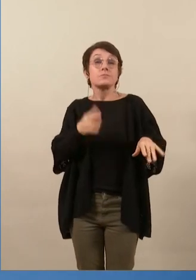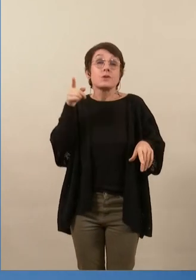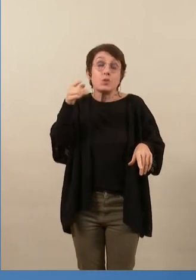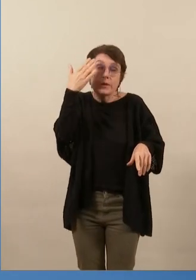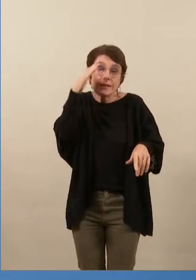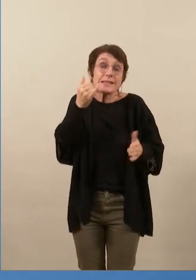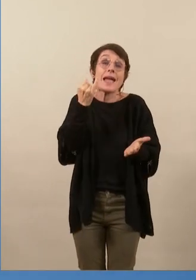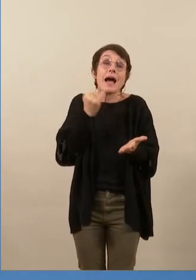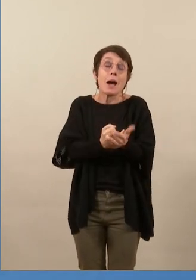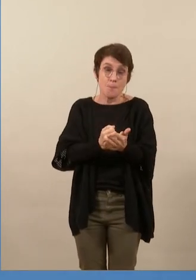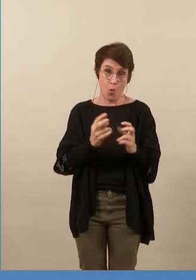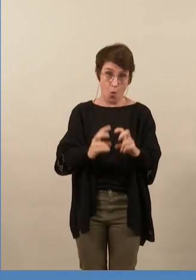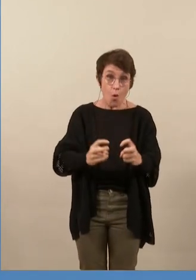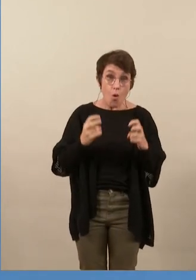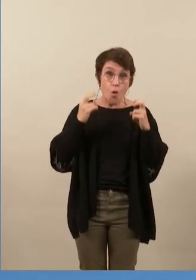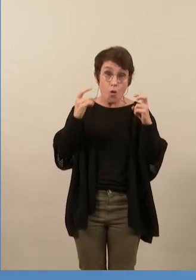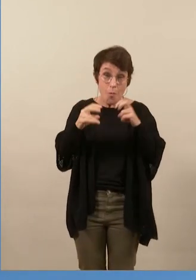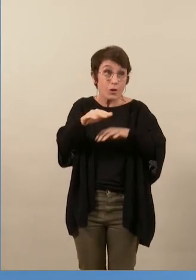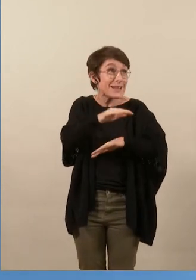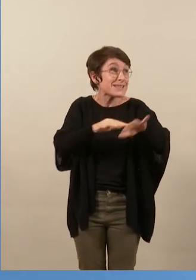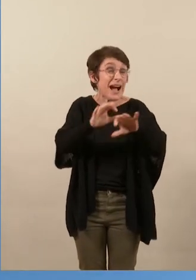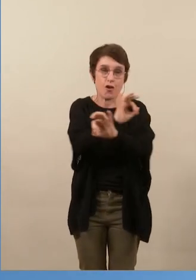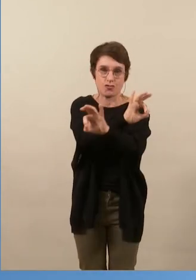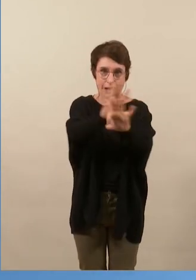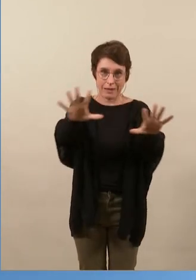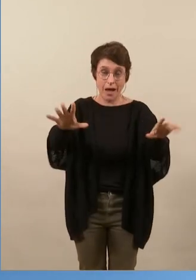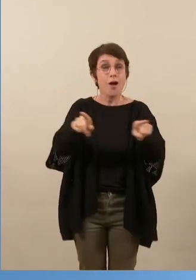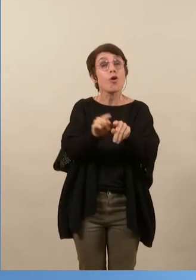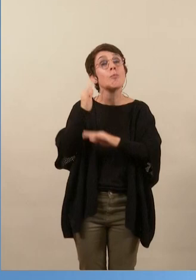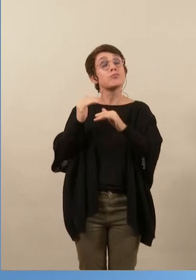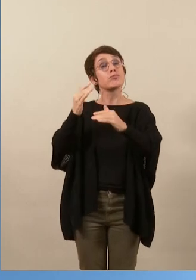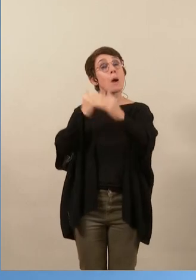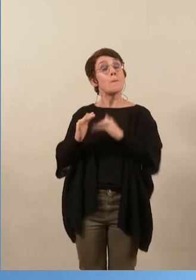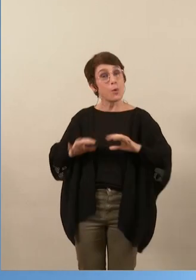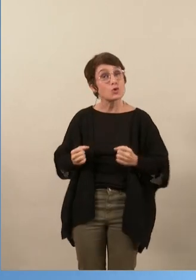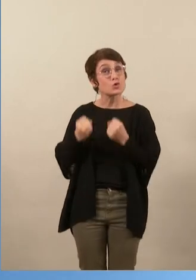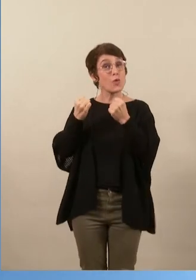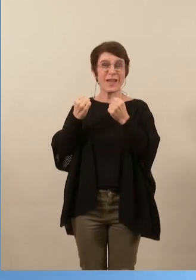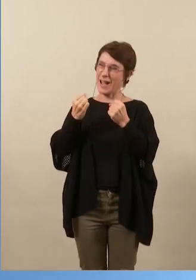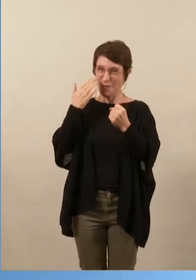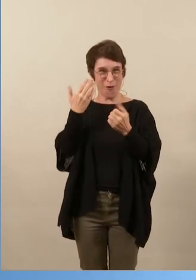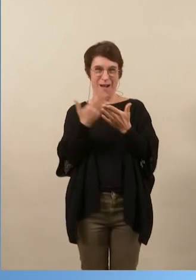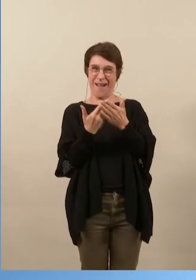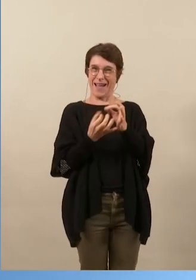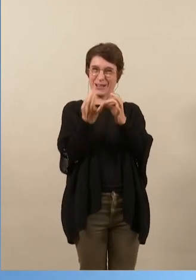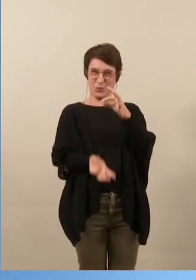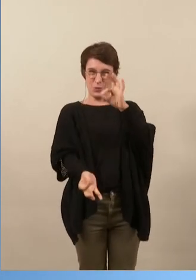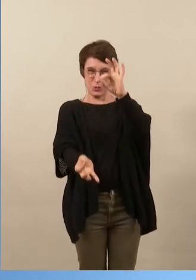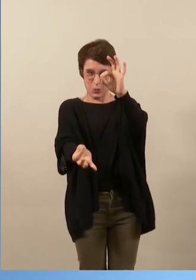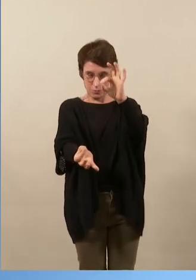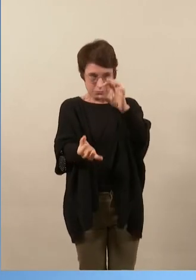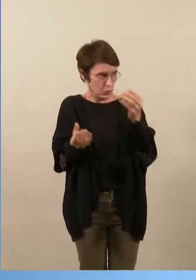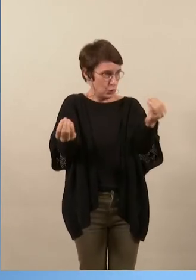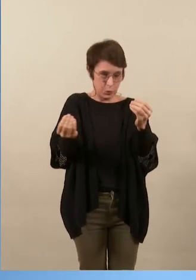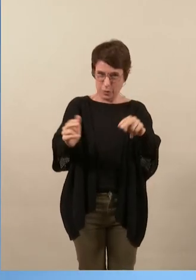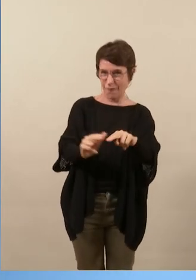pas plus que le plan de sauvegarde n'a résolu quoi que ce soit quand vous l'avez présenté au grenoblois comme une solution ericol il